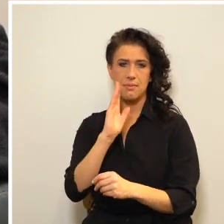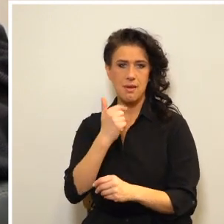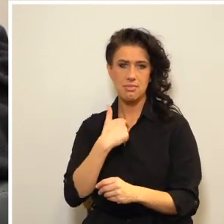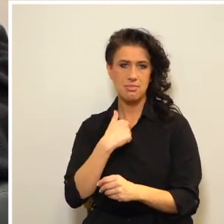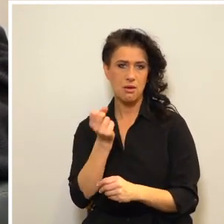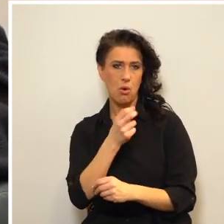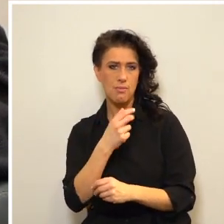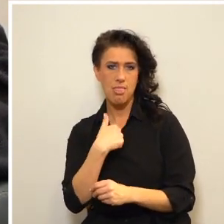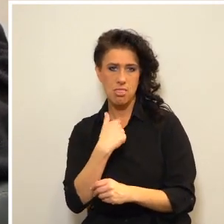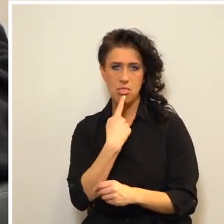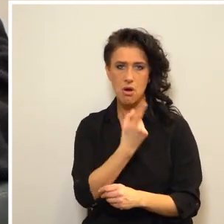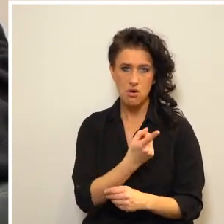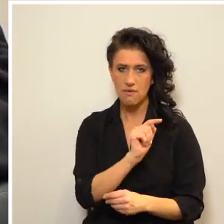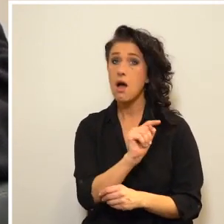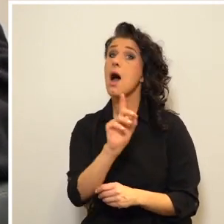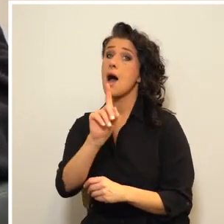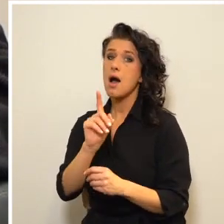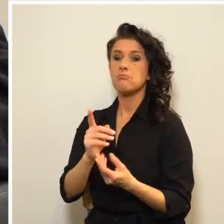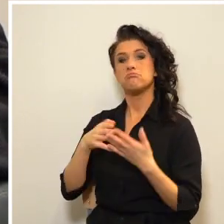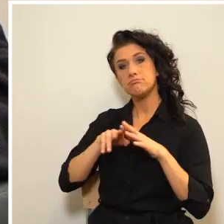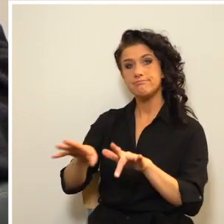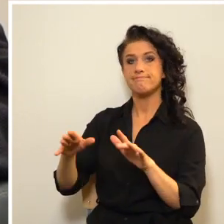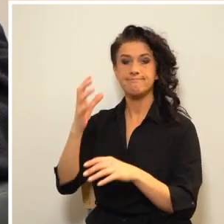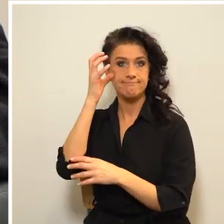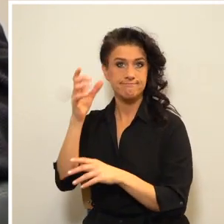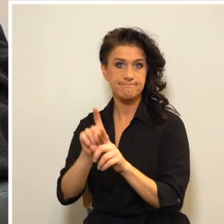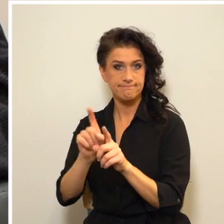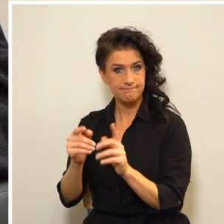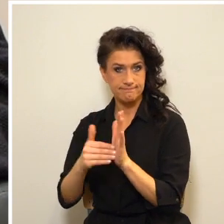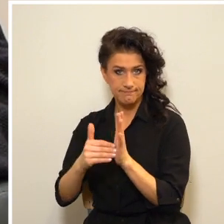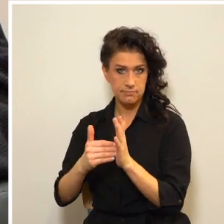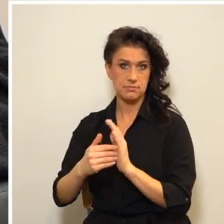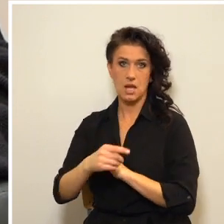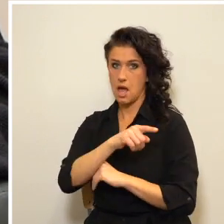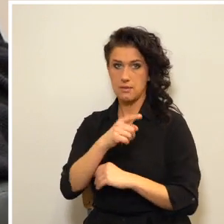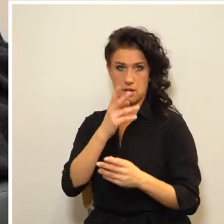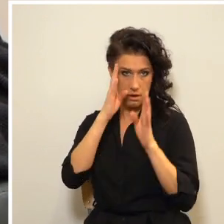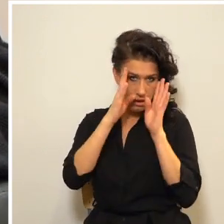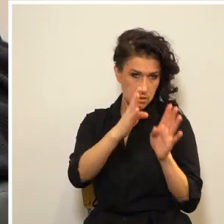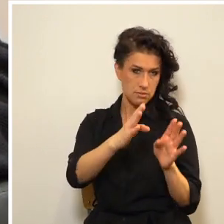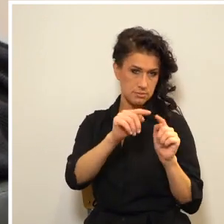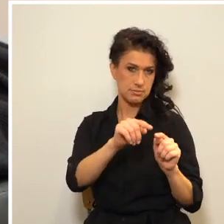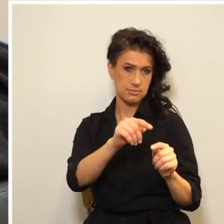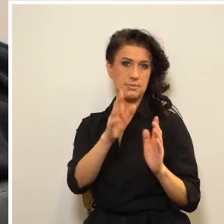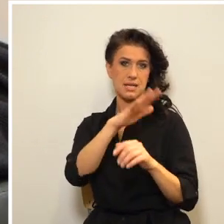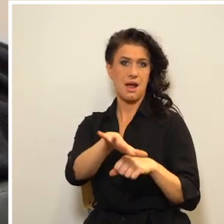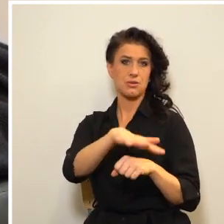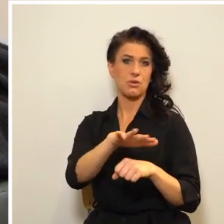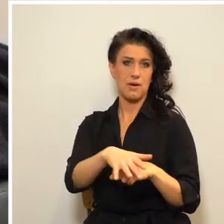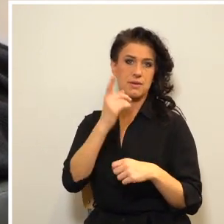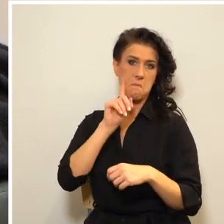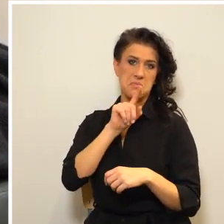trzeba odejść Trzeba popularyzować tę wiedzę żeby odejść od takiego naiwnego traktowania prawda o zmartwychwstaniu